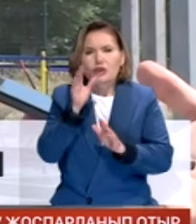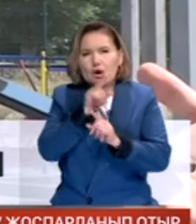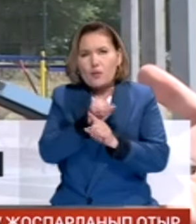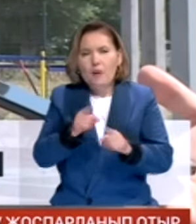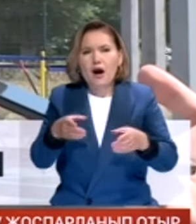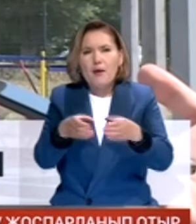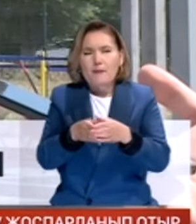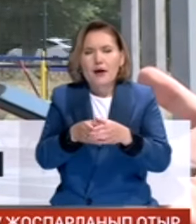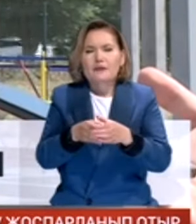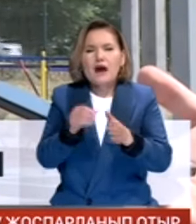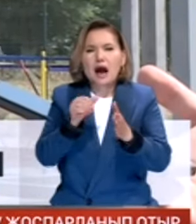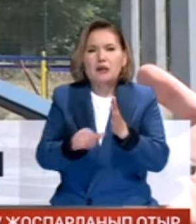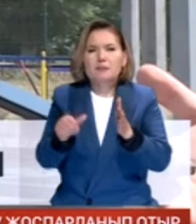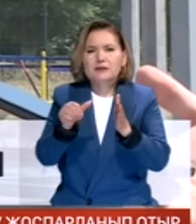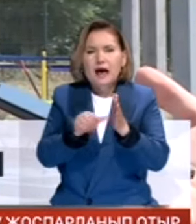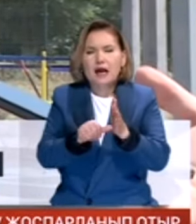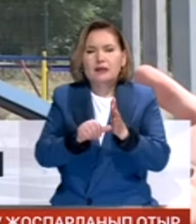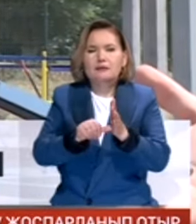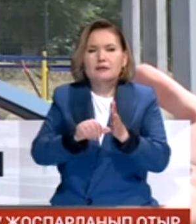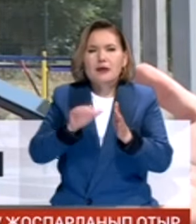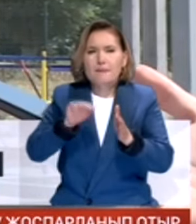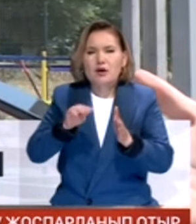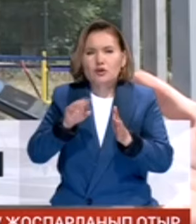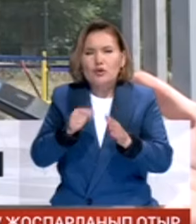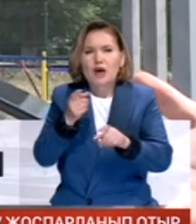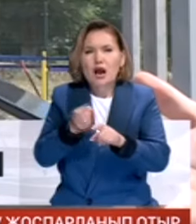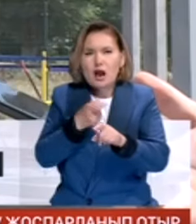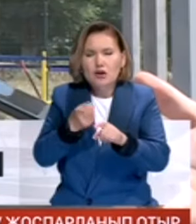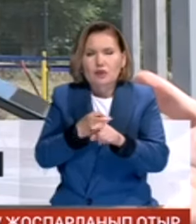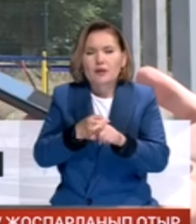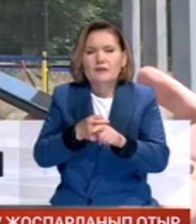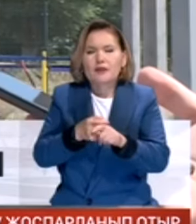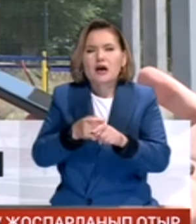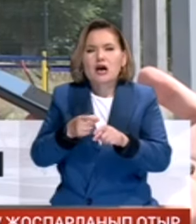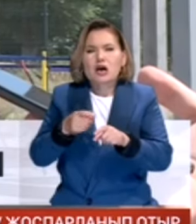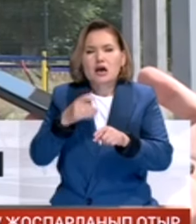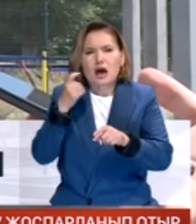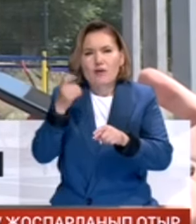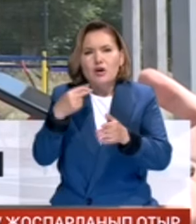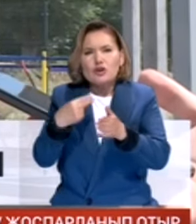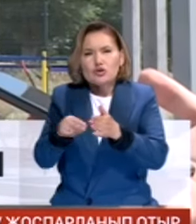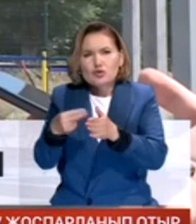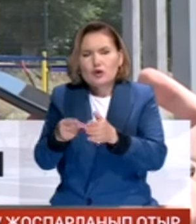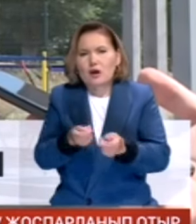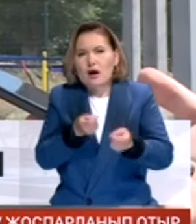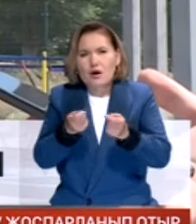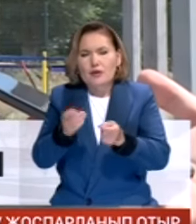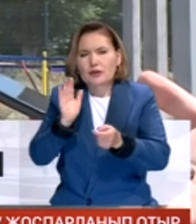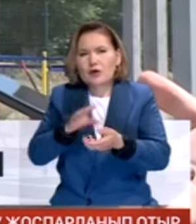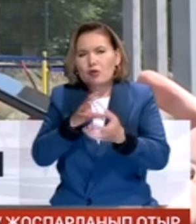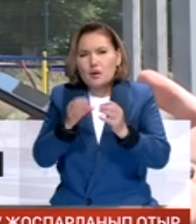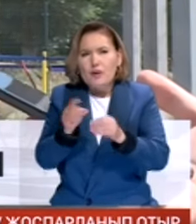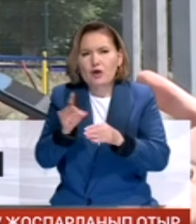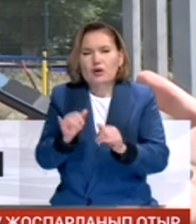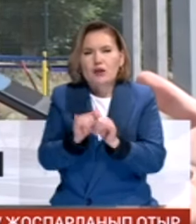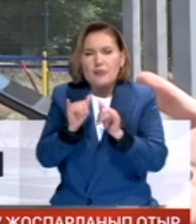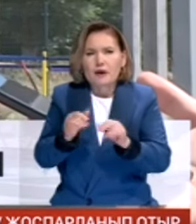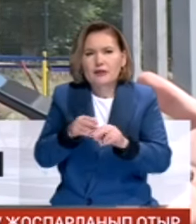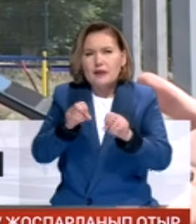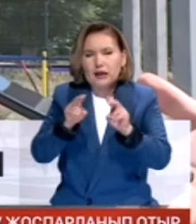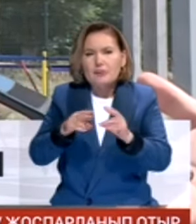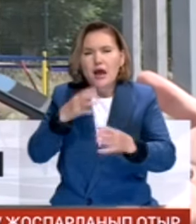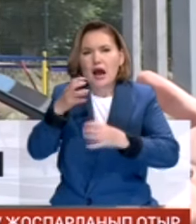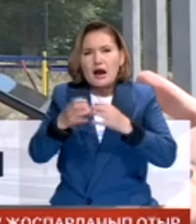компания 66 мың тонна картопты жергілікті шаруалардан сатып алуды көздеп отыр. Кейінірек көлемді ұлғайту жоспарда бар. Сондай-ақ зауыт PepsiCo